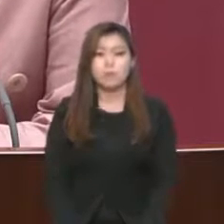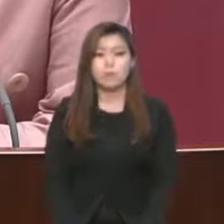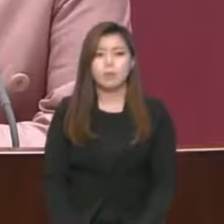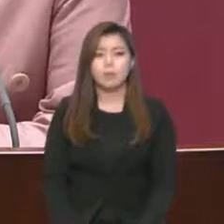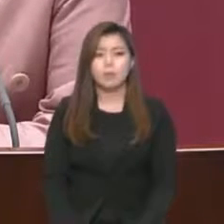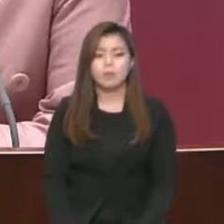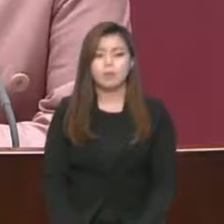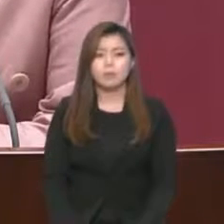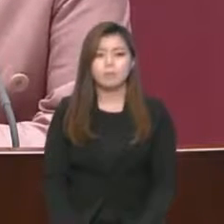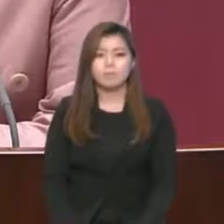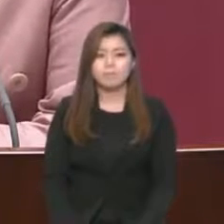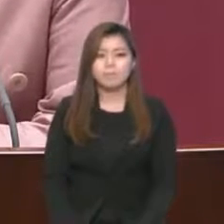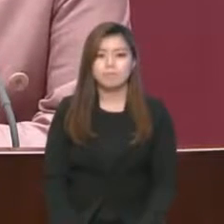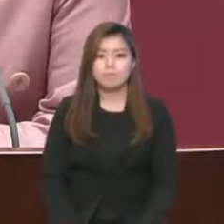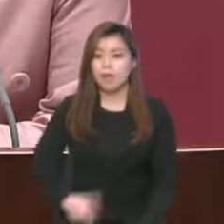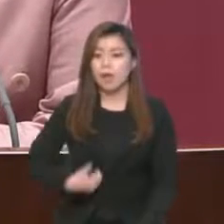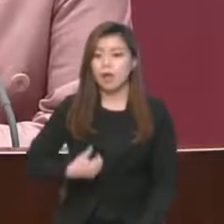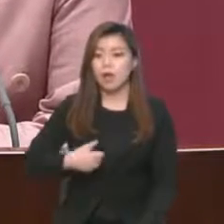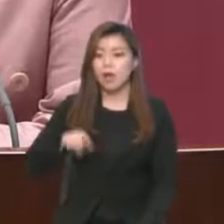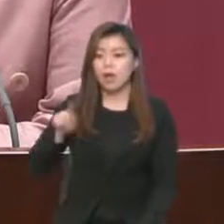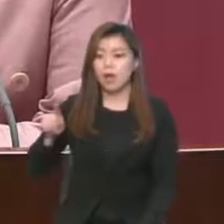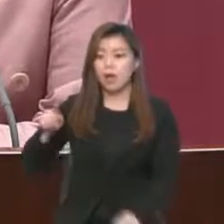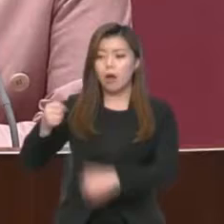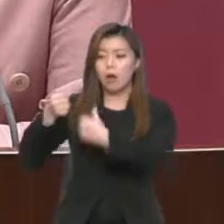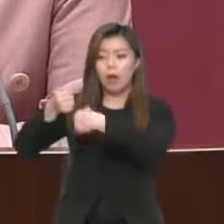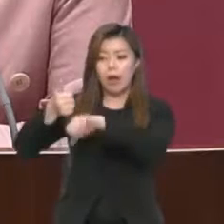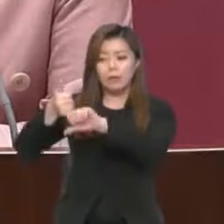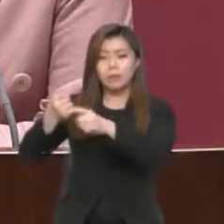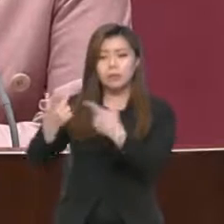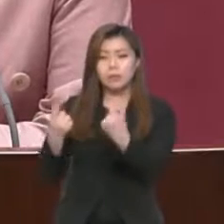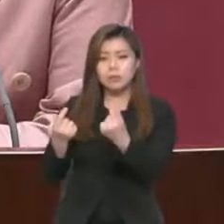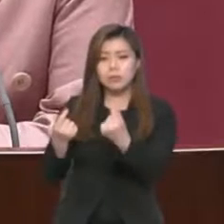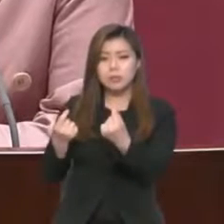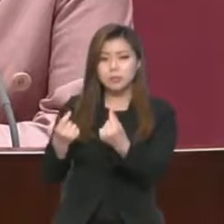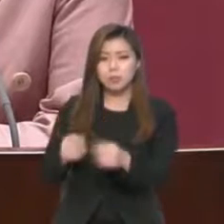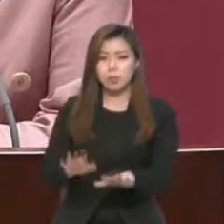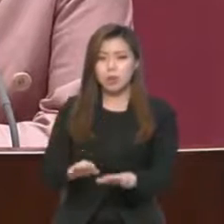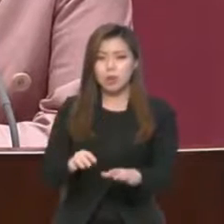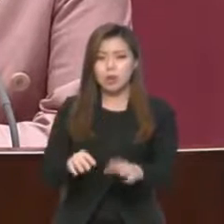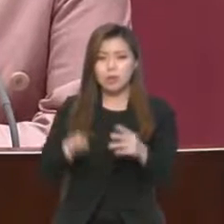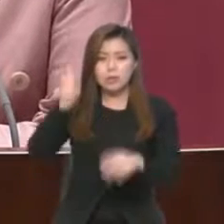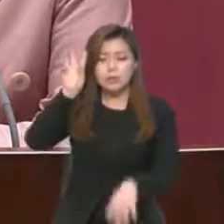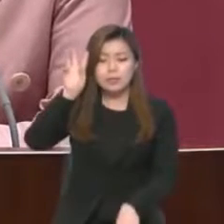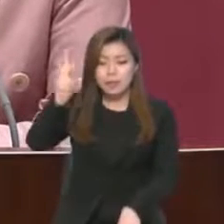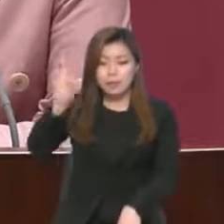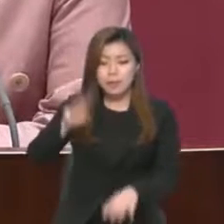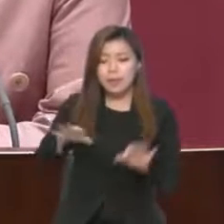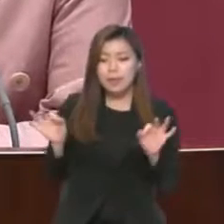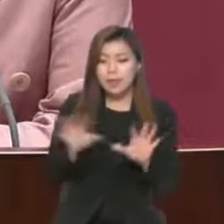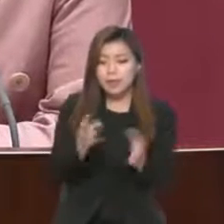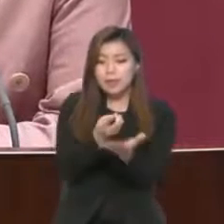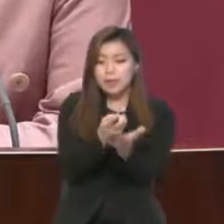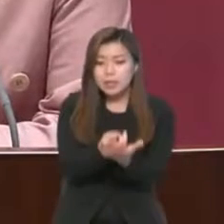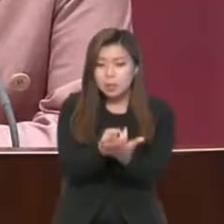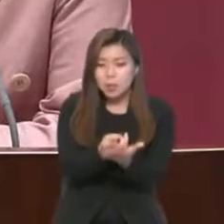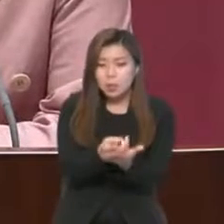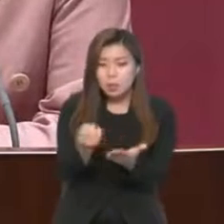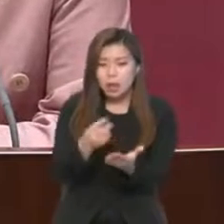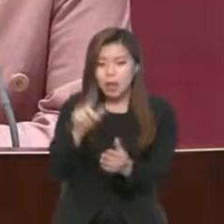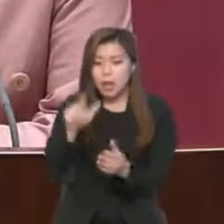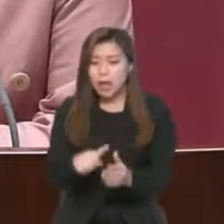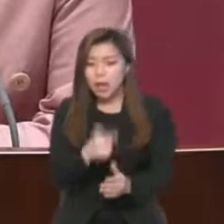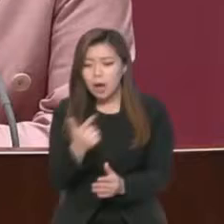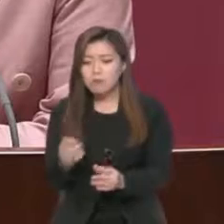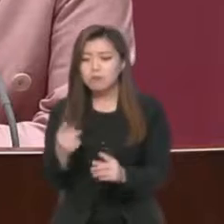돼 있죠. 예, 그러면 아드님처럼 네. 예, 3일 그 간단한 무릎 수술을 위해서 3일 입원하고 하루 외래